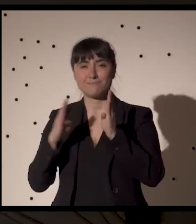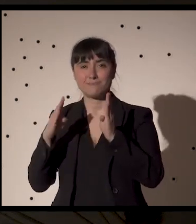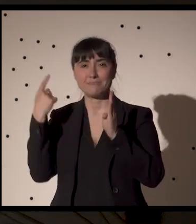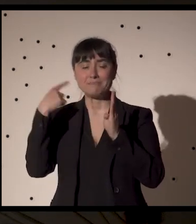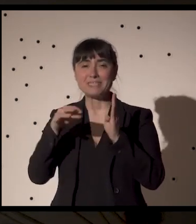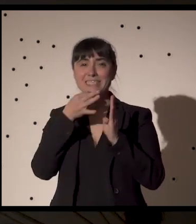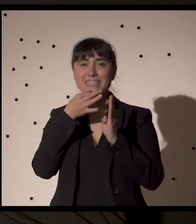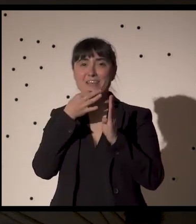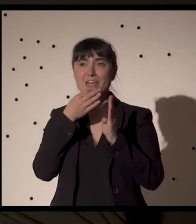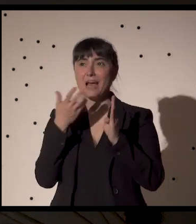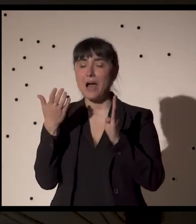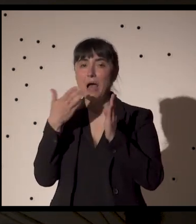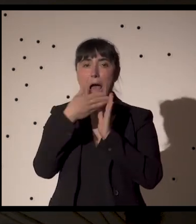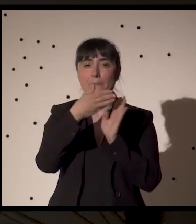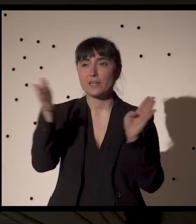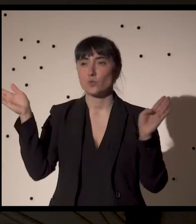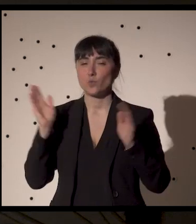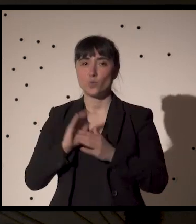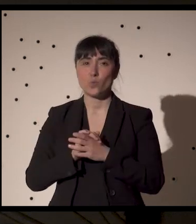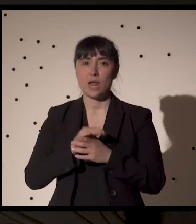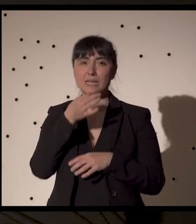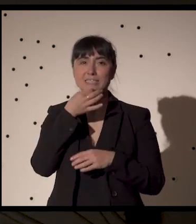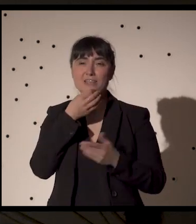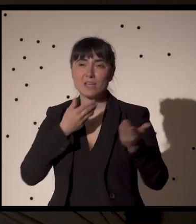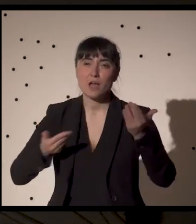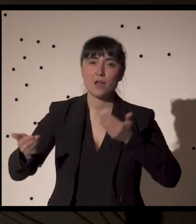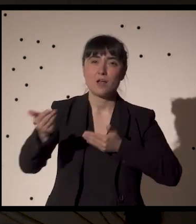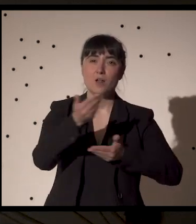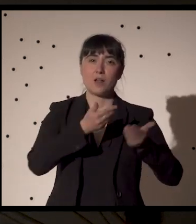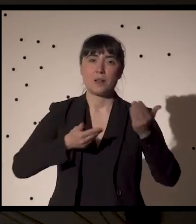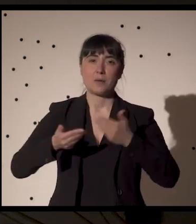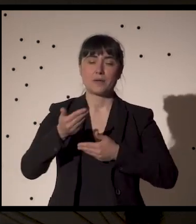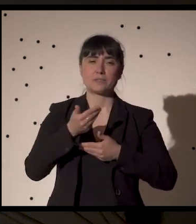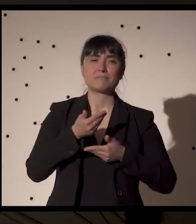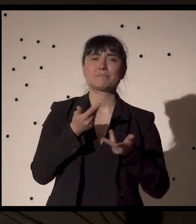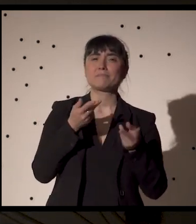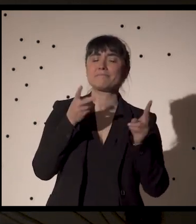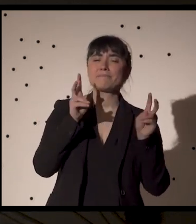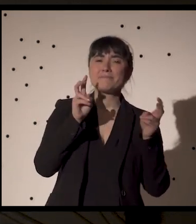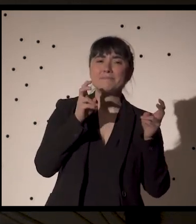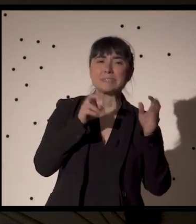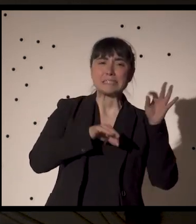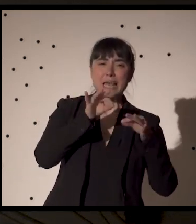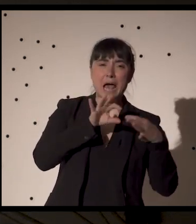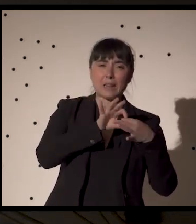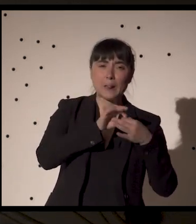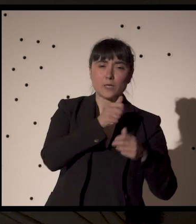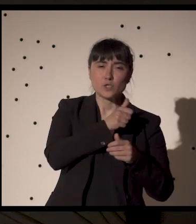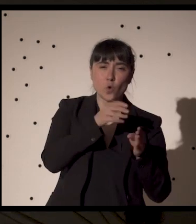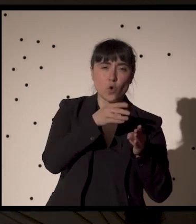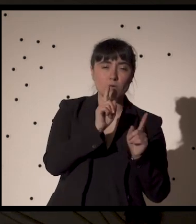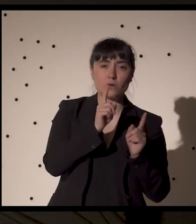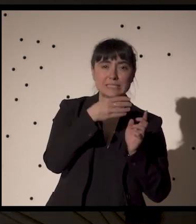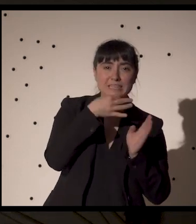di sinergia di sguardo oltre i temi stretti del praticare dello svolgere attività